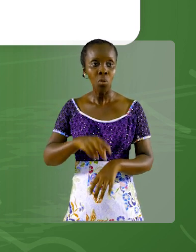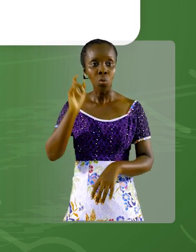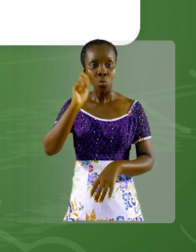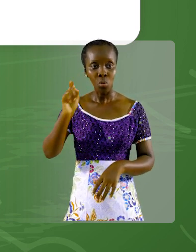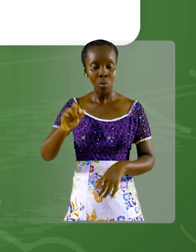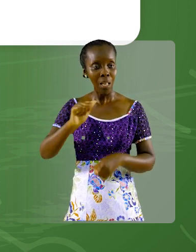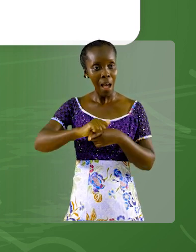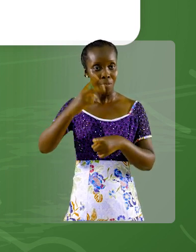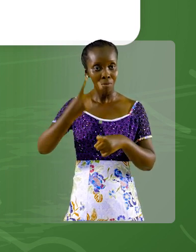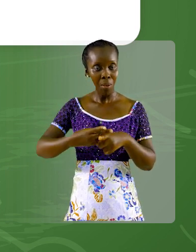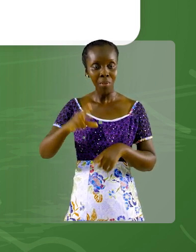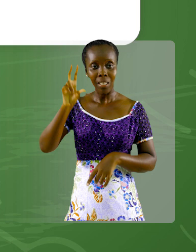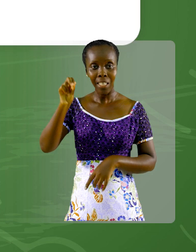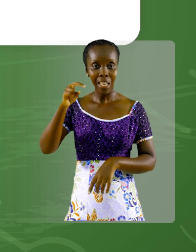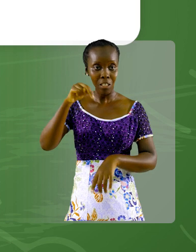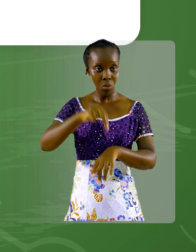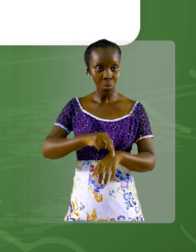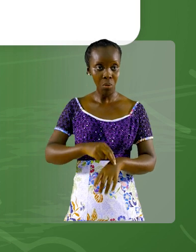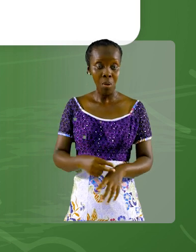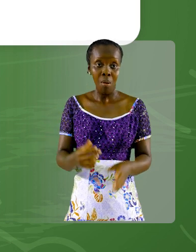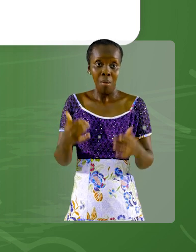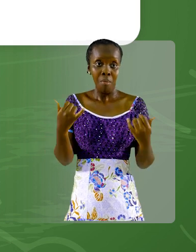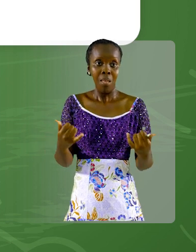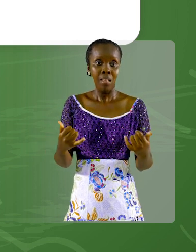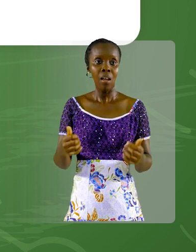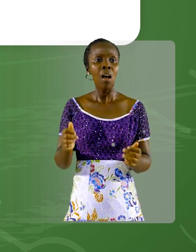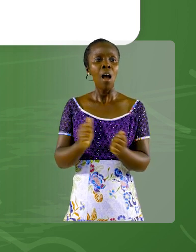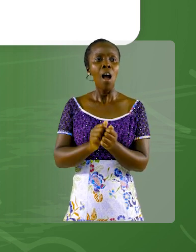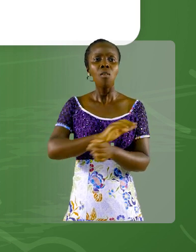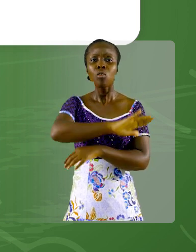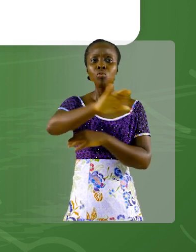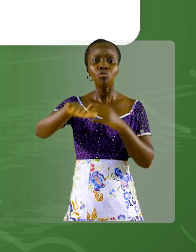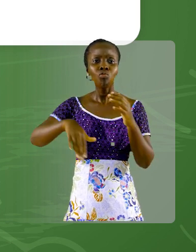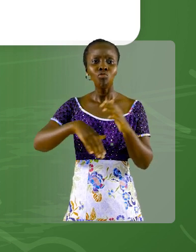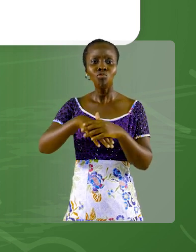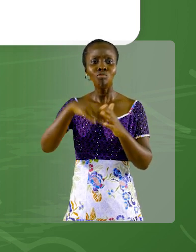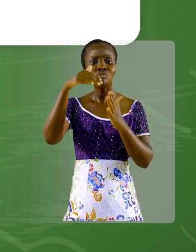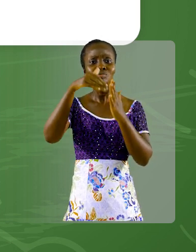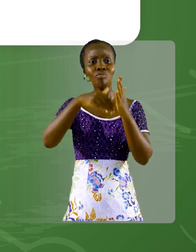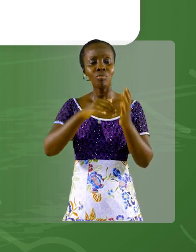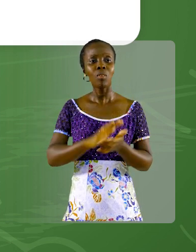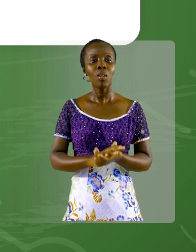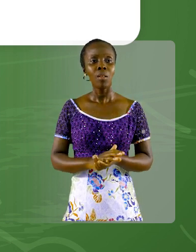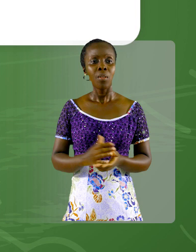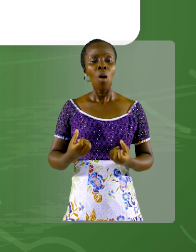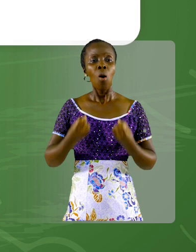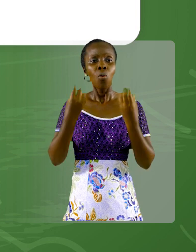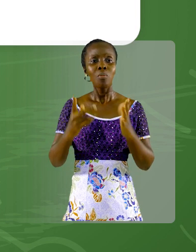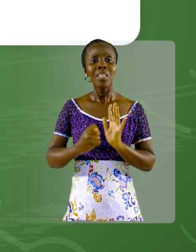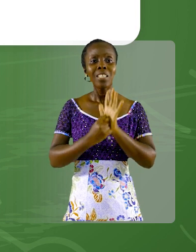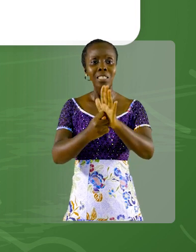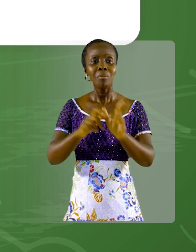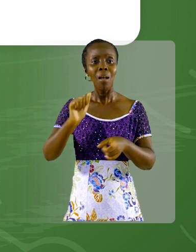de négation. Alors, en tenant compte de tout ce que nous venons de faire, combien de types